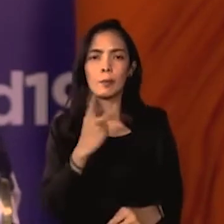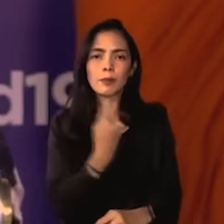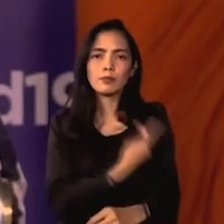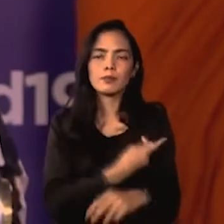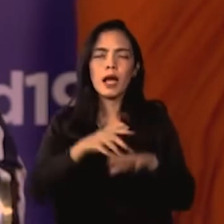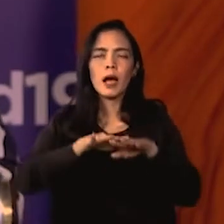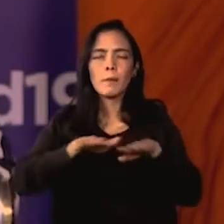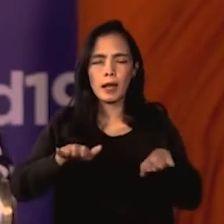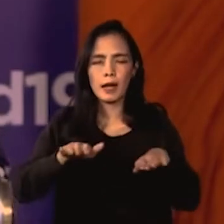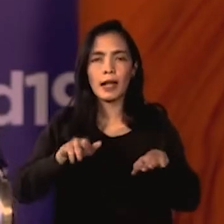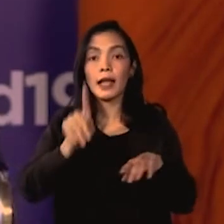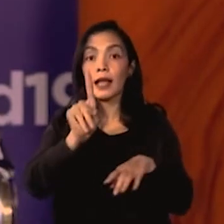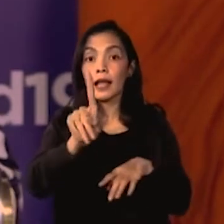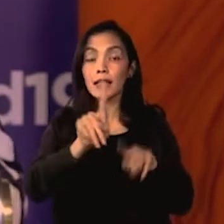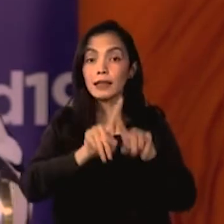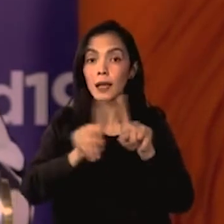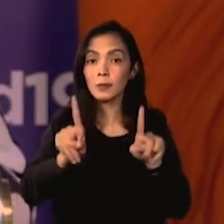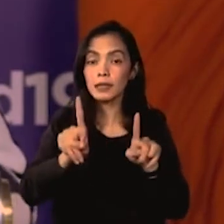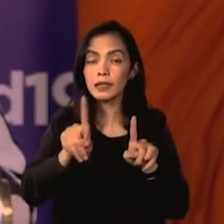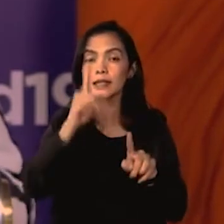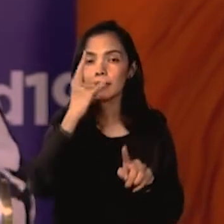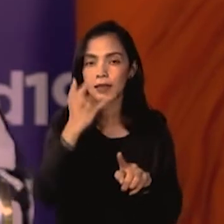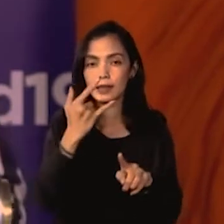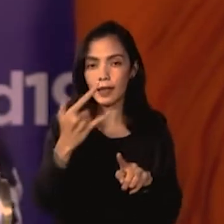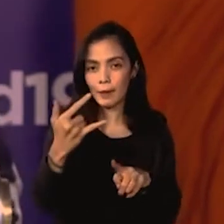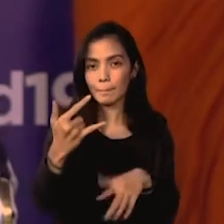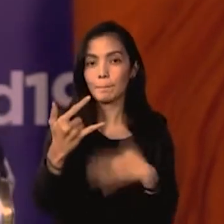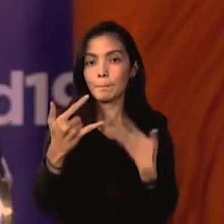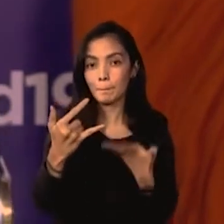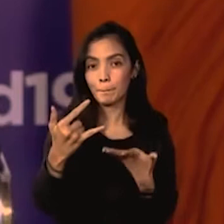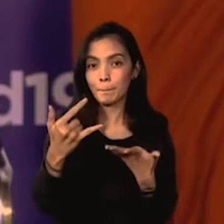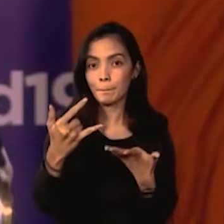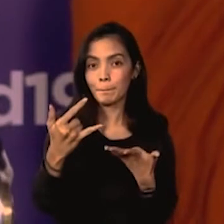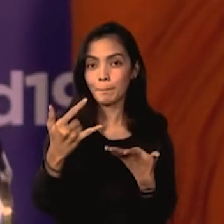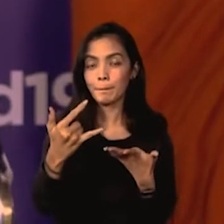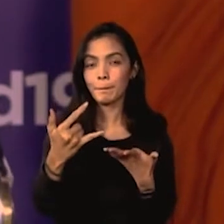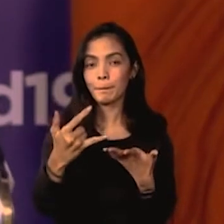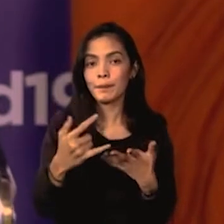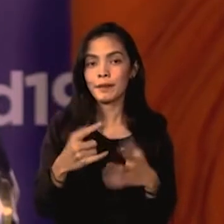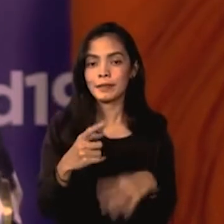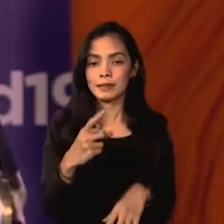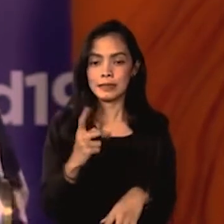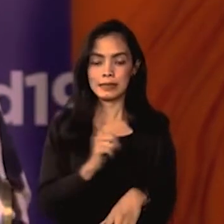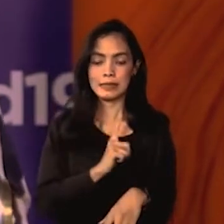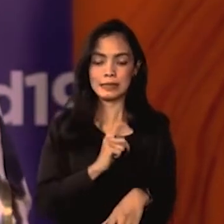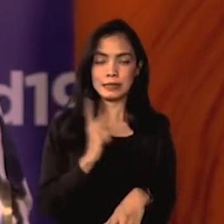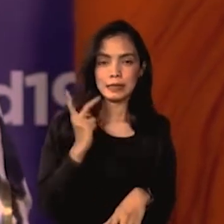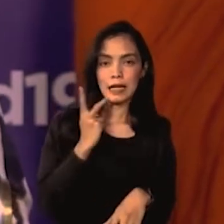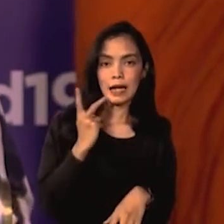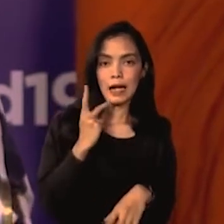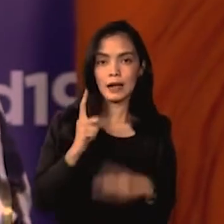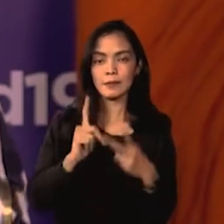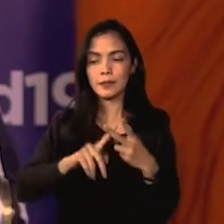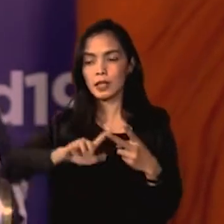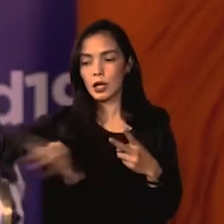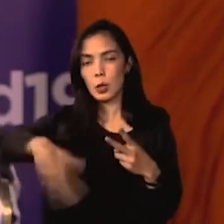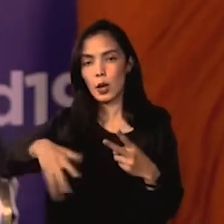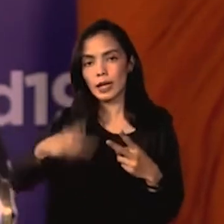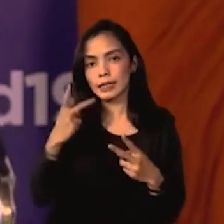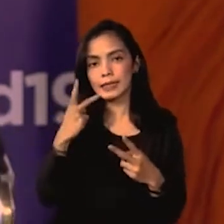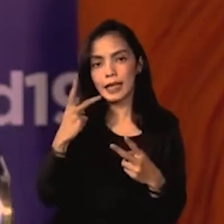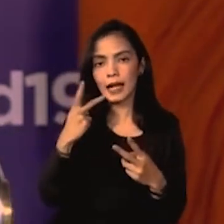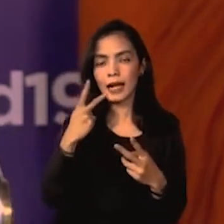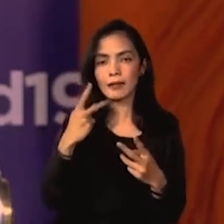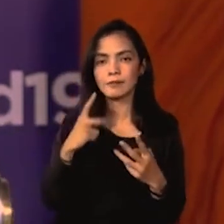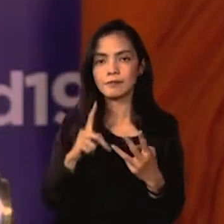aman. Namun demikian, jangan lupa kita semua tetap jaga diri, jaga keluarga, jaga